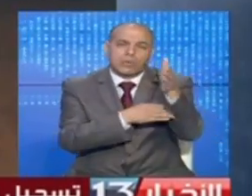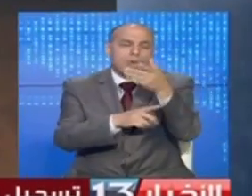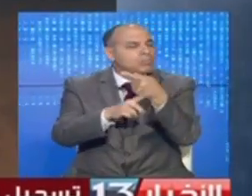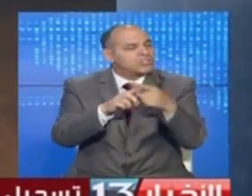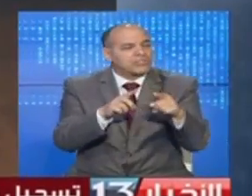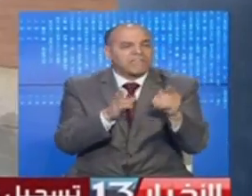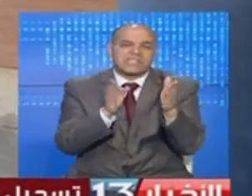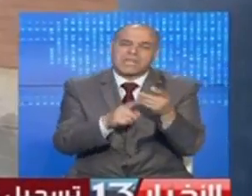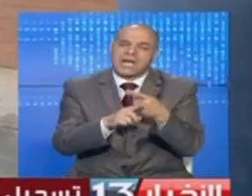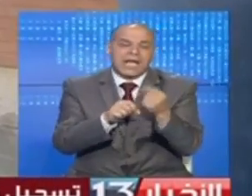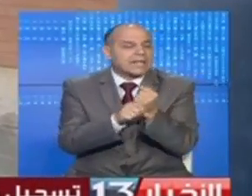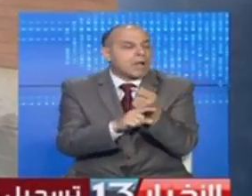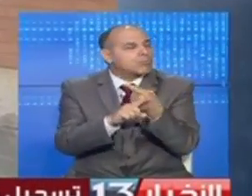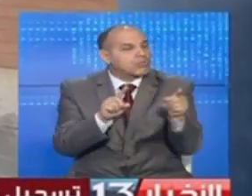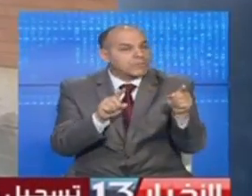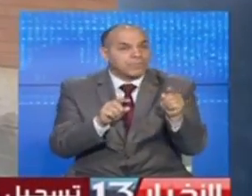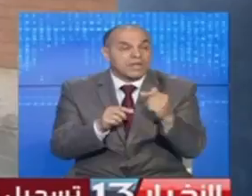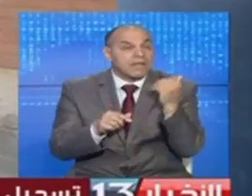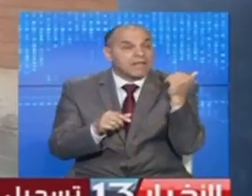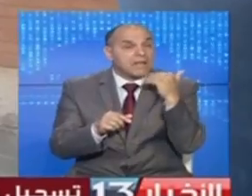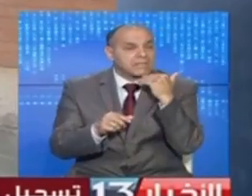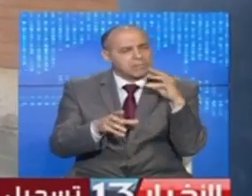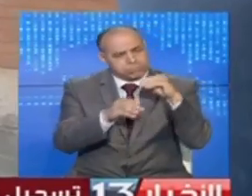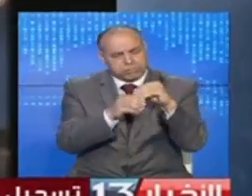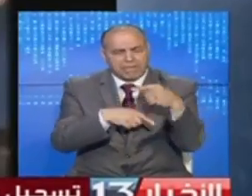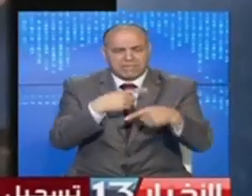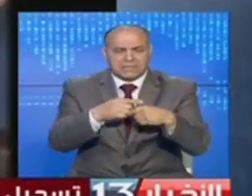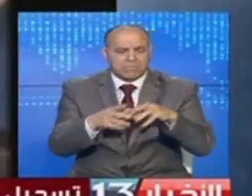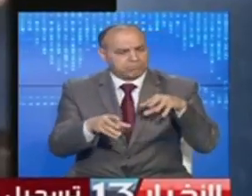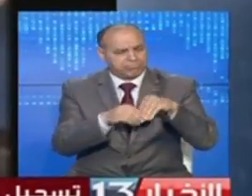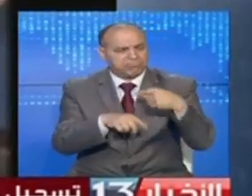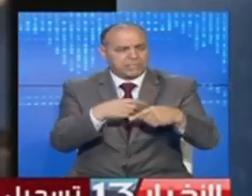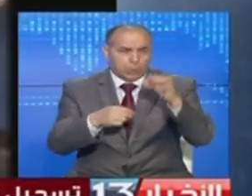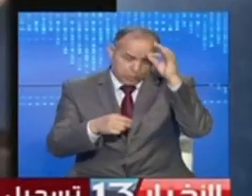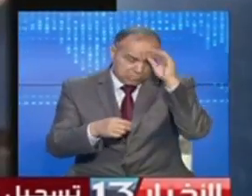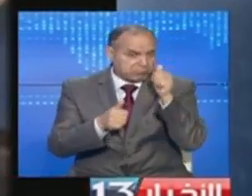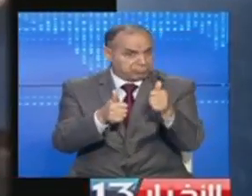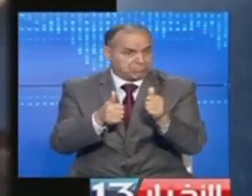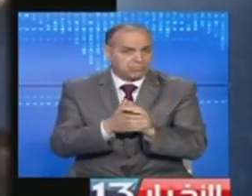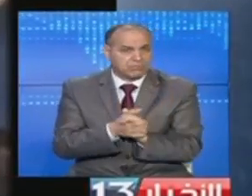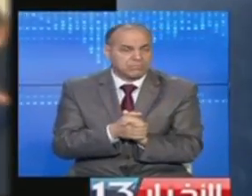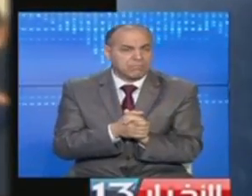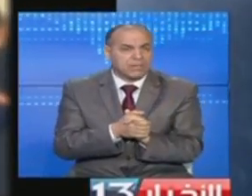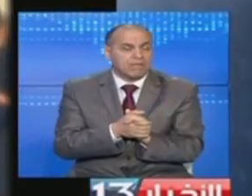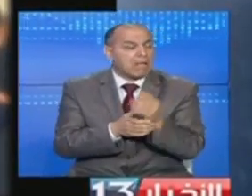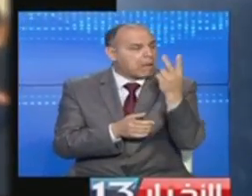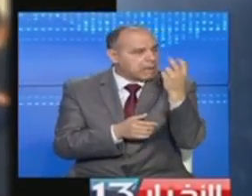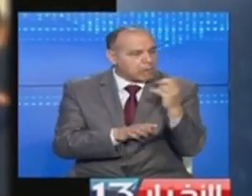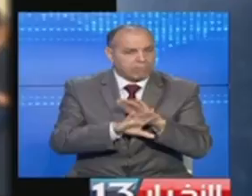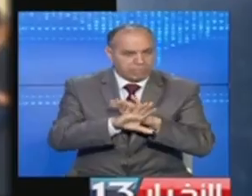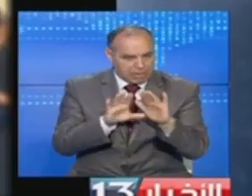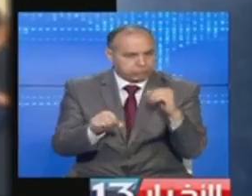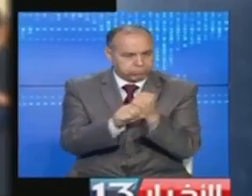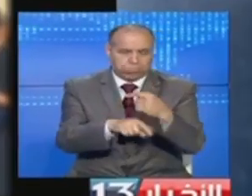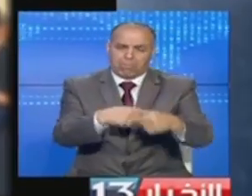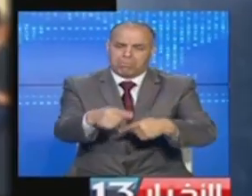ولكن الاختلافات هذوما في ساعه تلافيناها وفي ساعه تاقلمنا عليها، وفي ظرف 48 ساعه بدينا